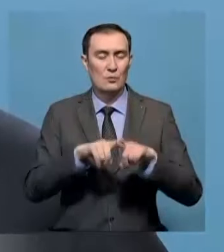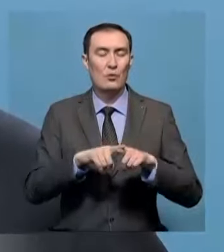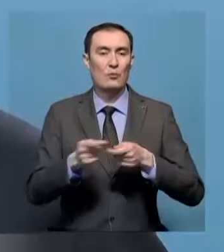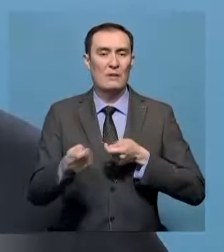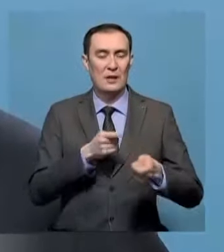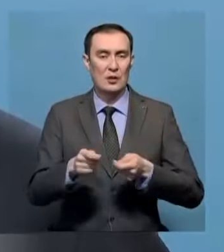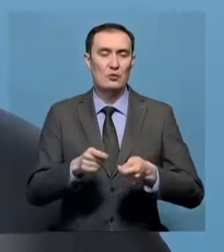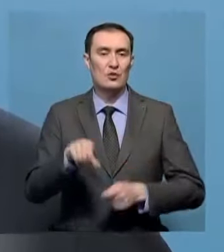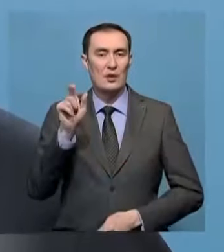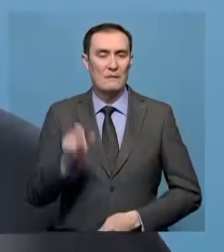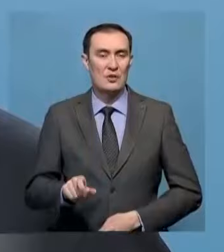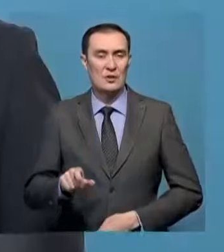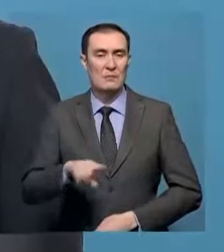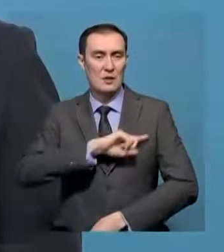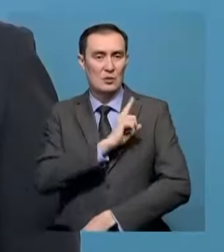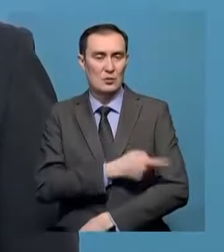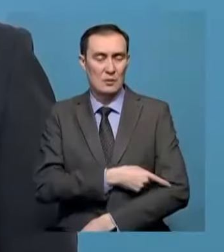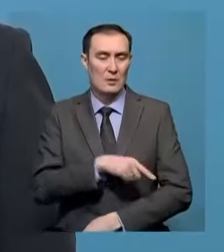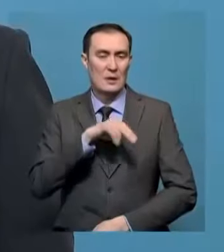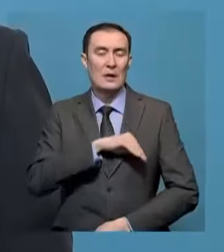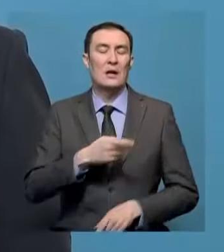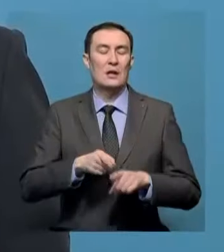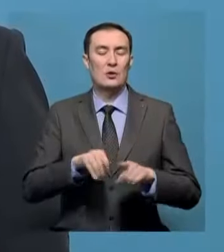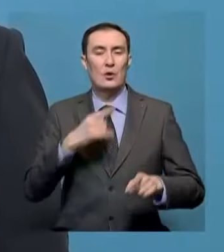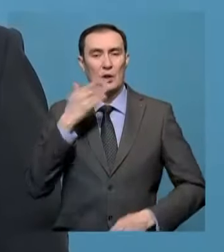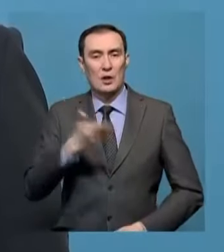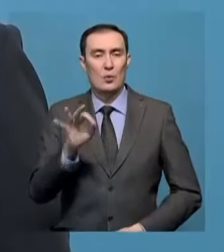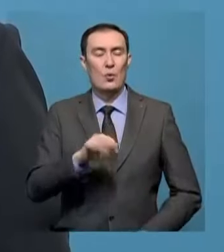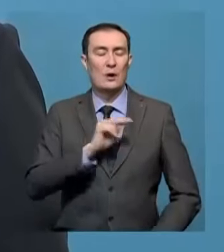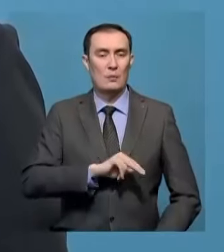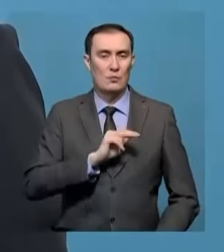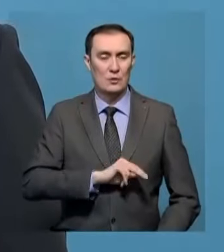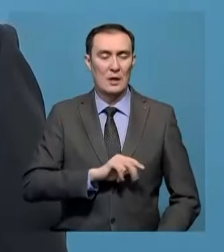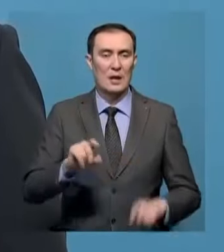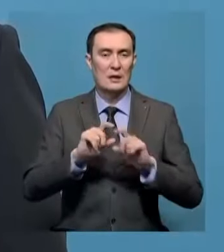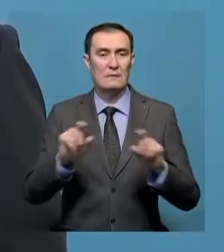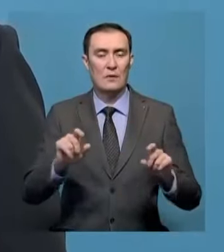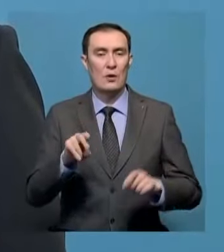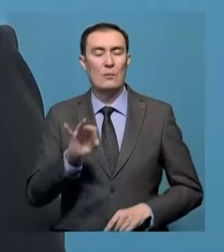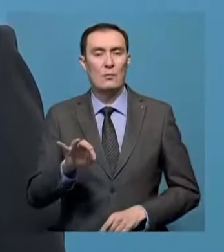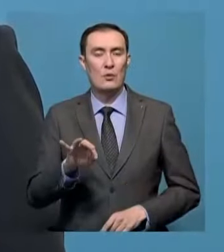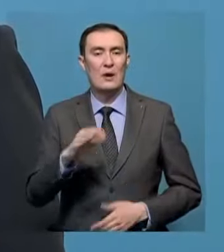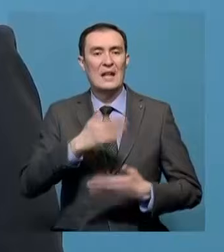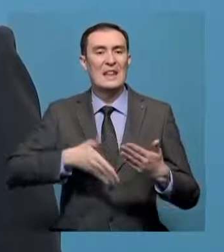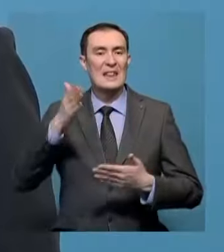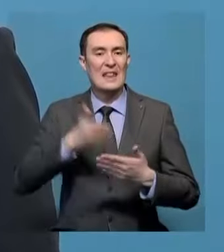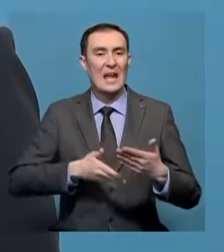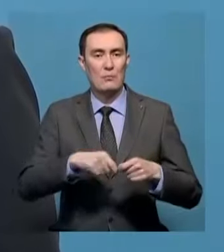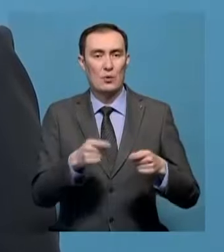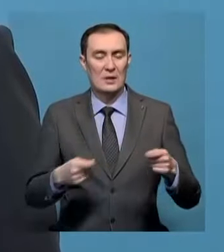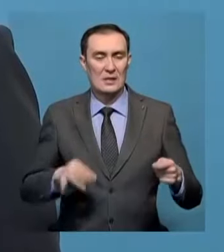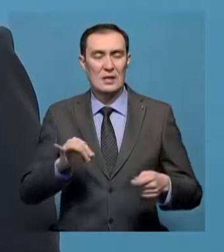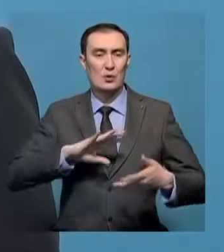управлению человеческими ресурсами. Также доложился о деятельности агентства по дебюрократизации госаппарата